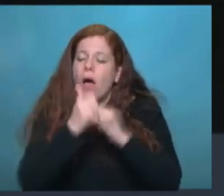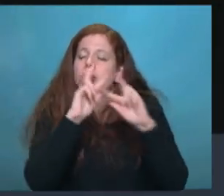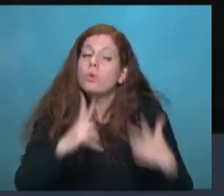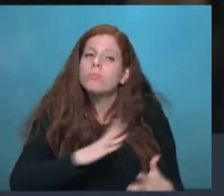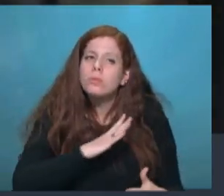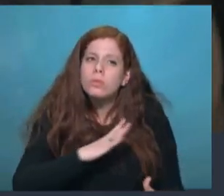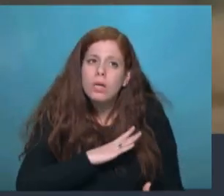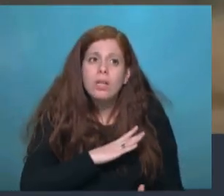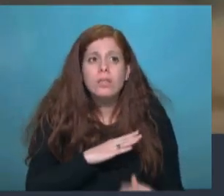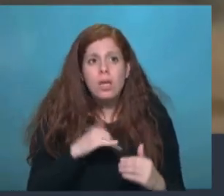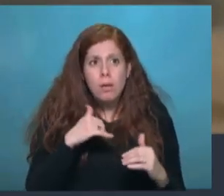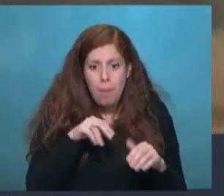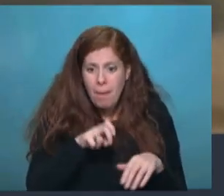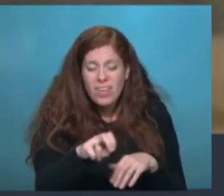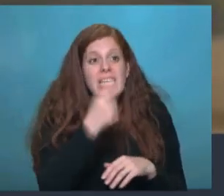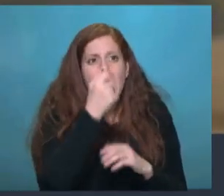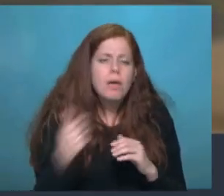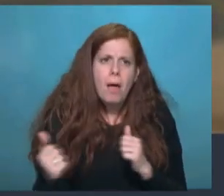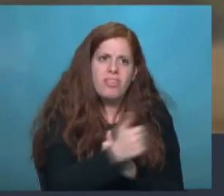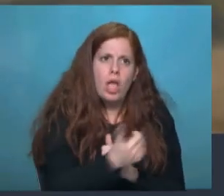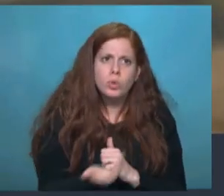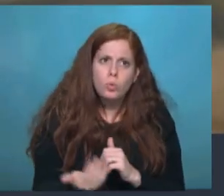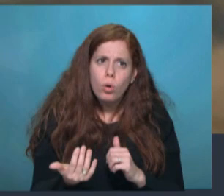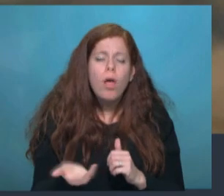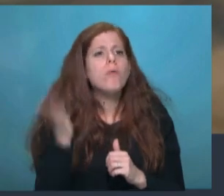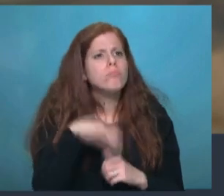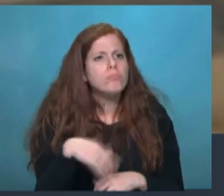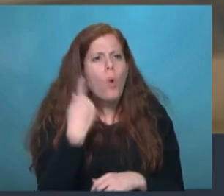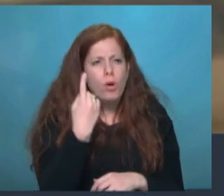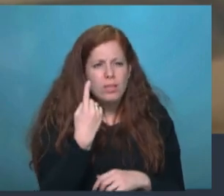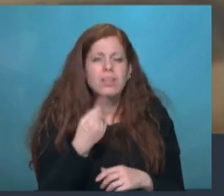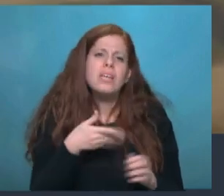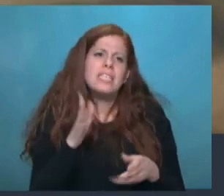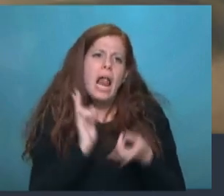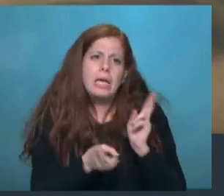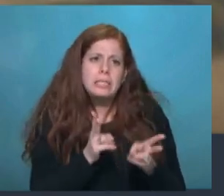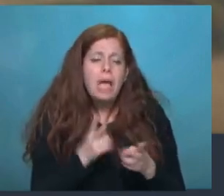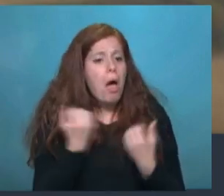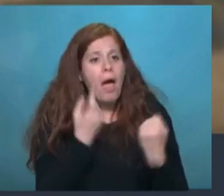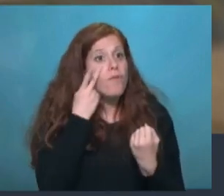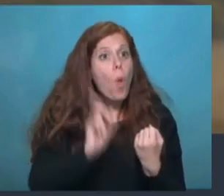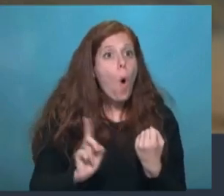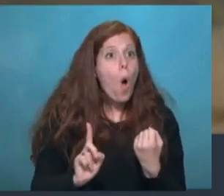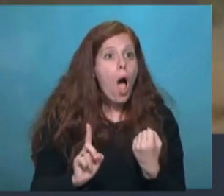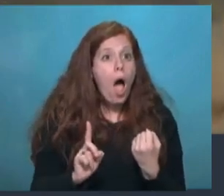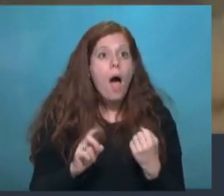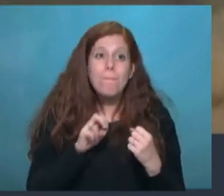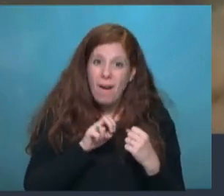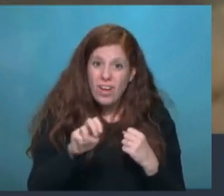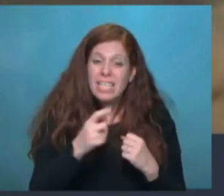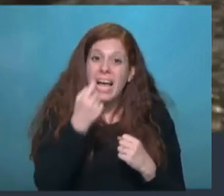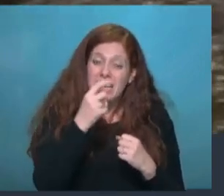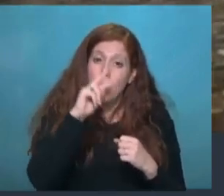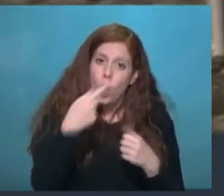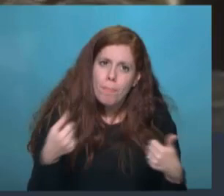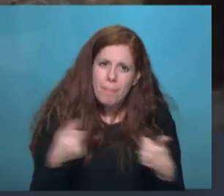היא עוברת במעבר חצייה וכמעט דרסו אותה, עוד אחת שיצאה לריצה, ורכב לא ראה אותה, היא עברה במעבר חצייה, כמעט דרסו אותה